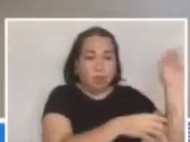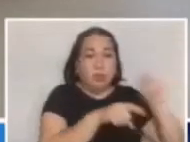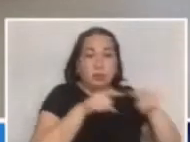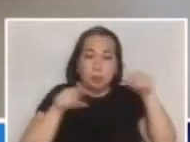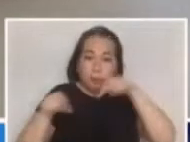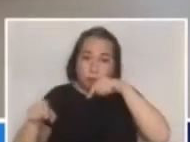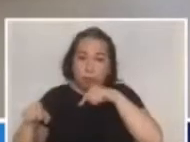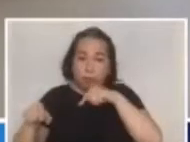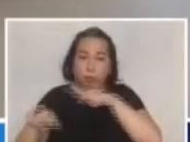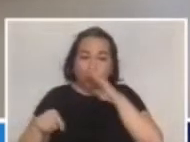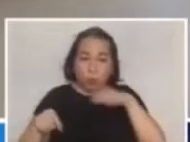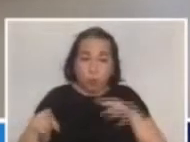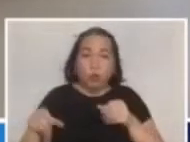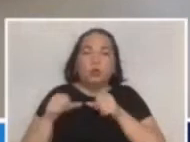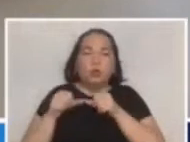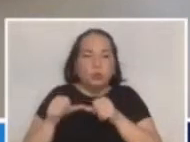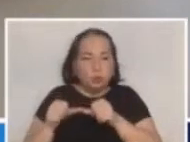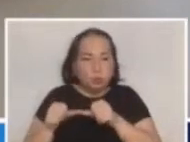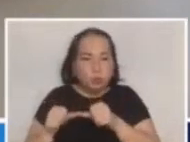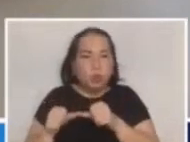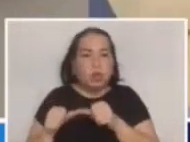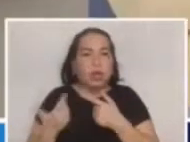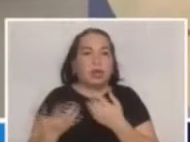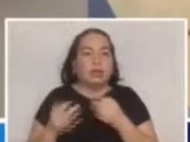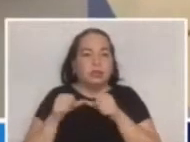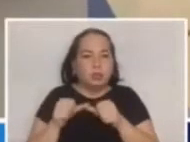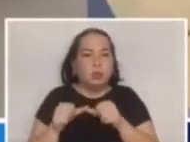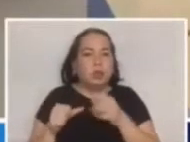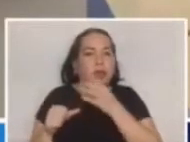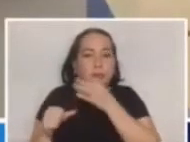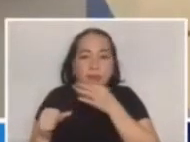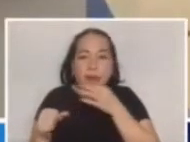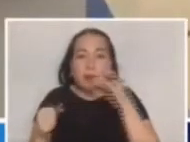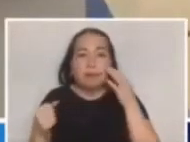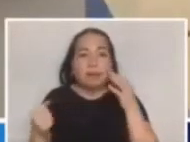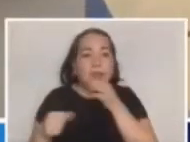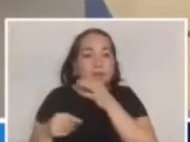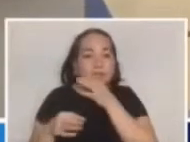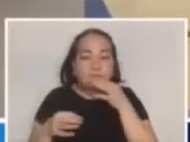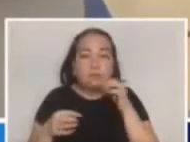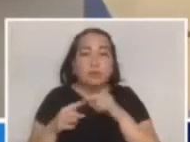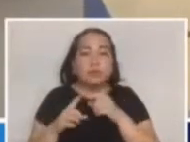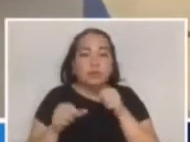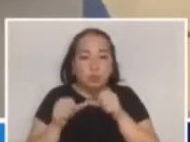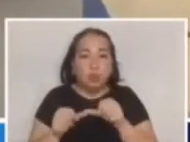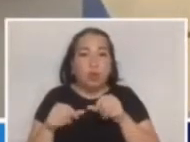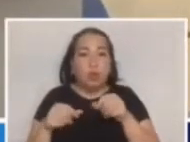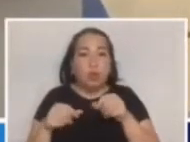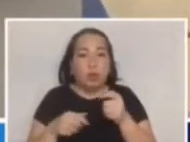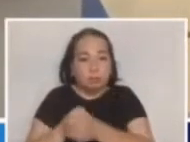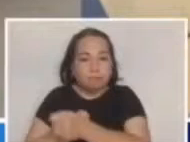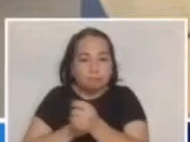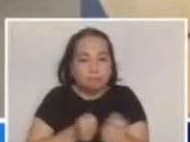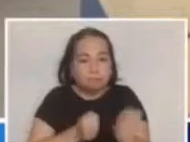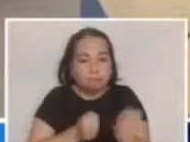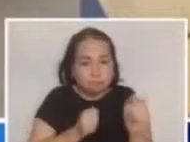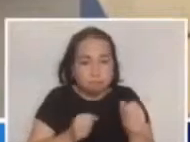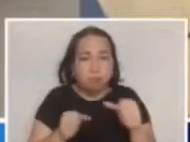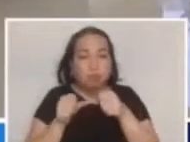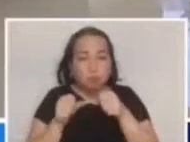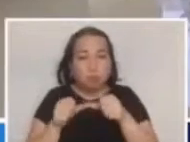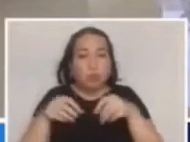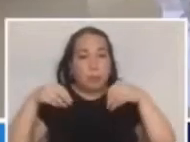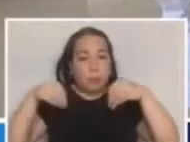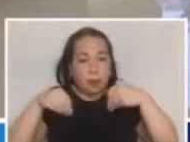shops, all in support of the transport sector. Open po lahat. Sa totoo lang, ang medyo nagbago